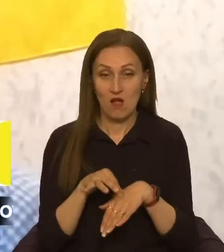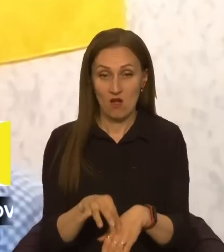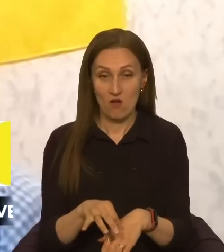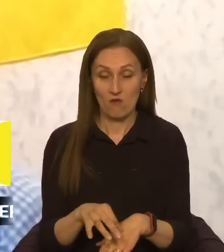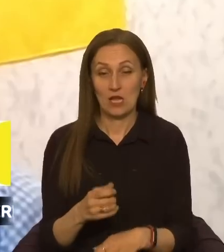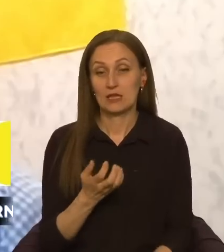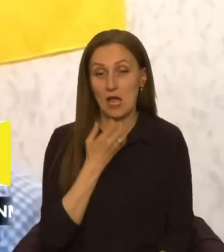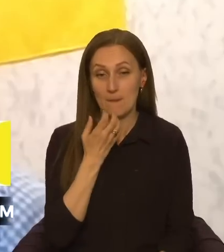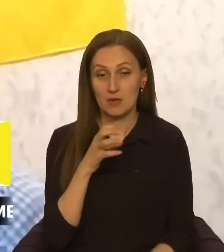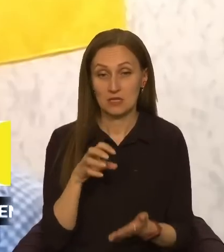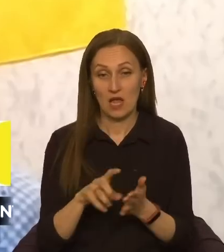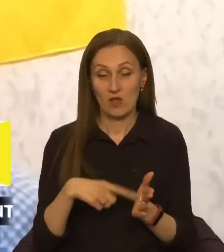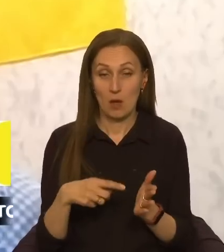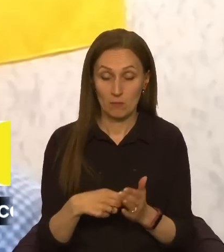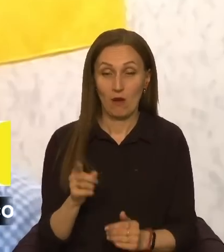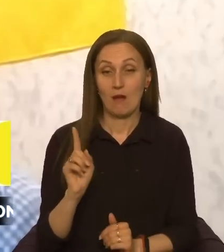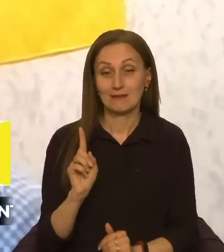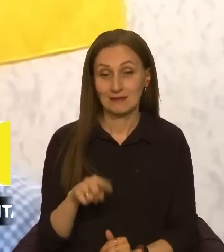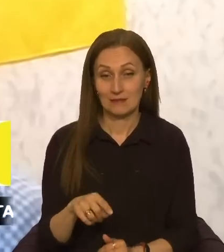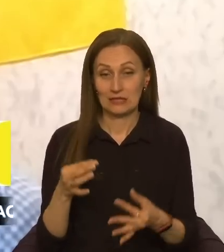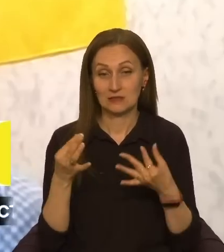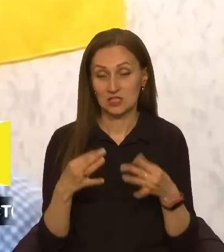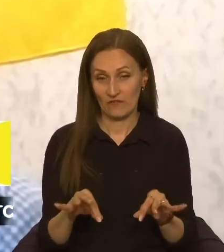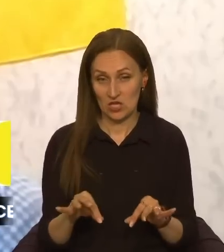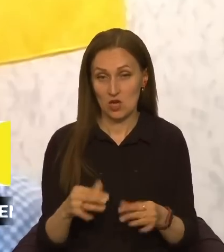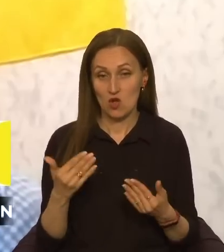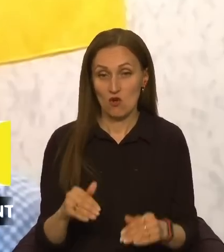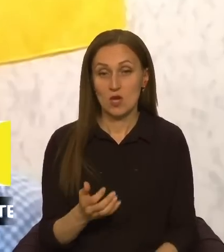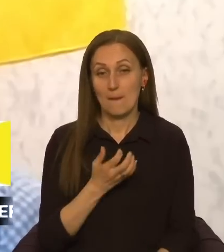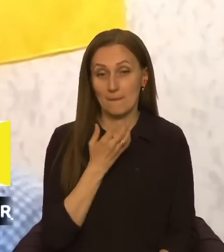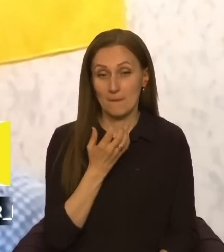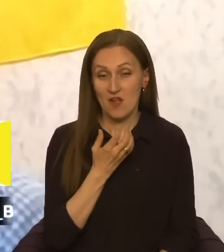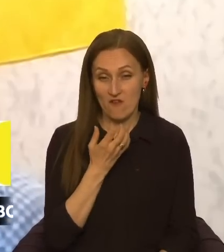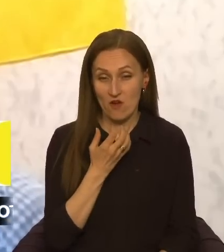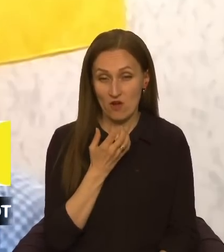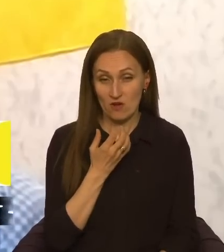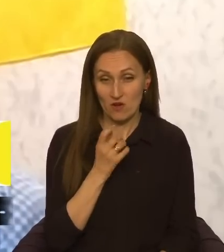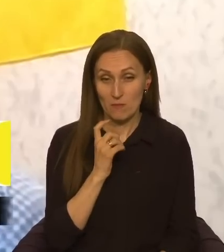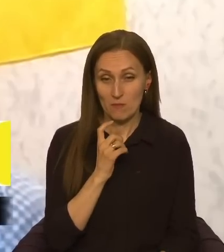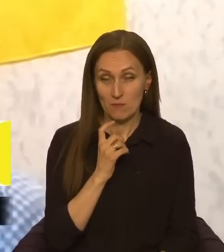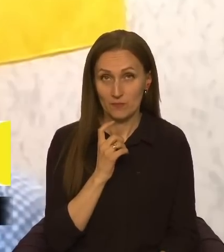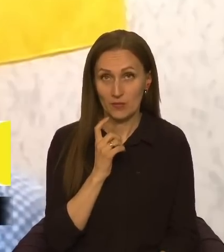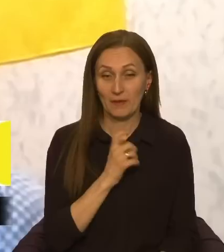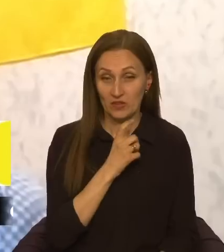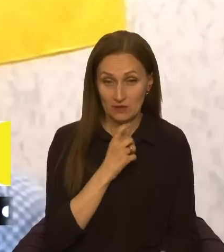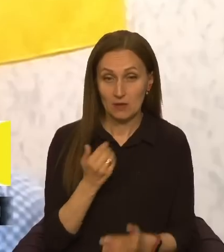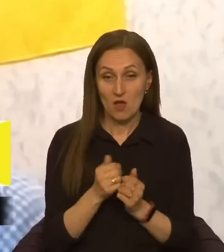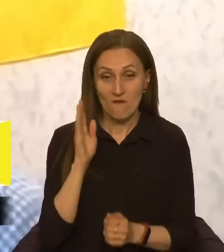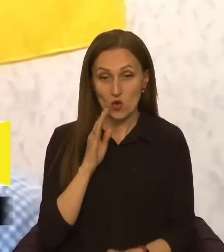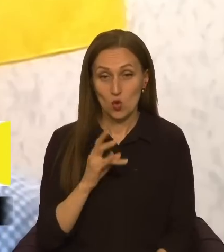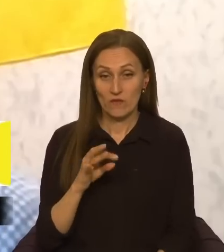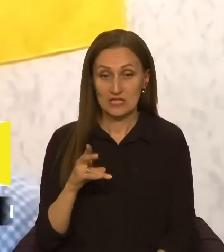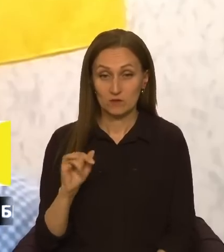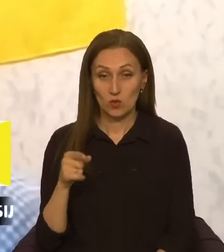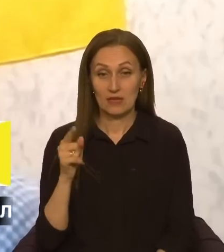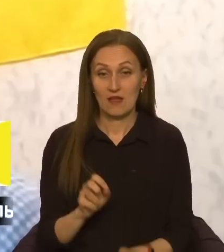на південний сектор міста, а також звільнення вже північніше – це Берхівка, це біля водосховища